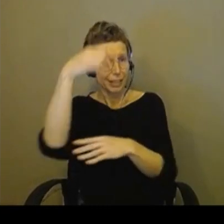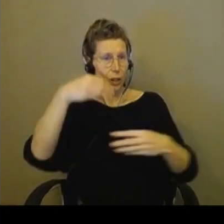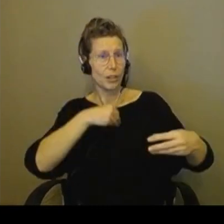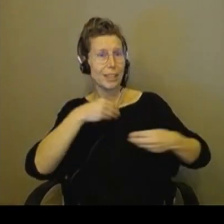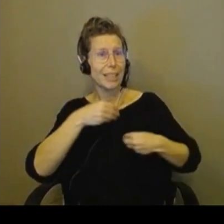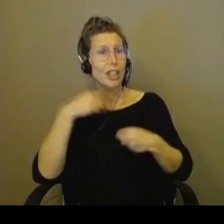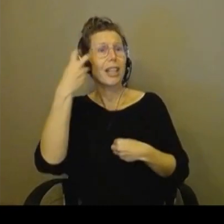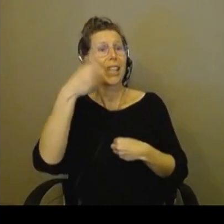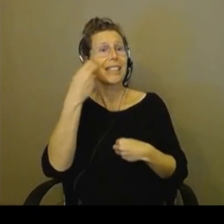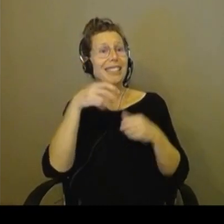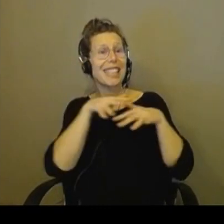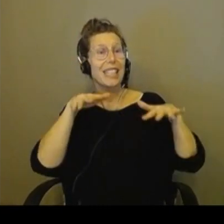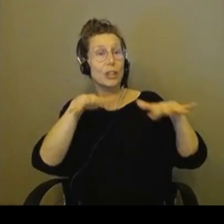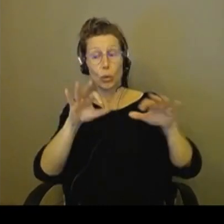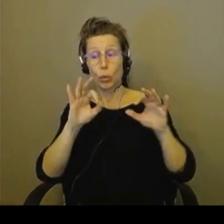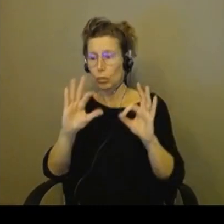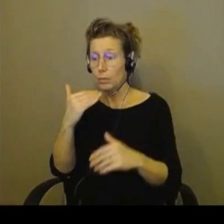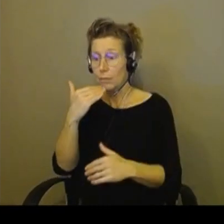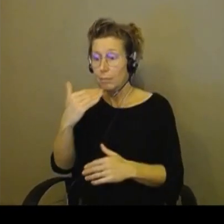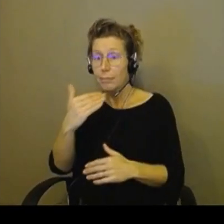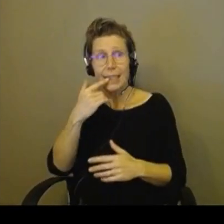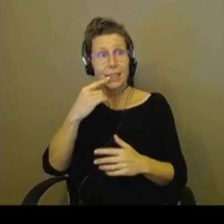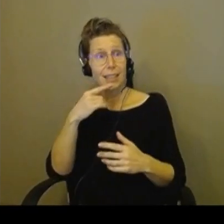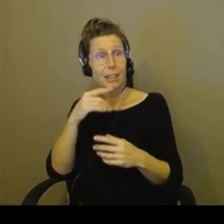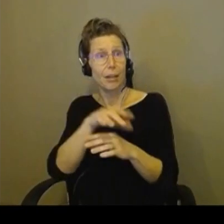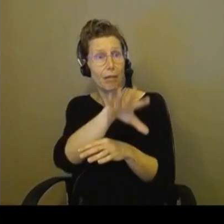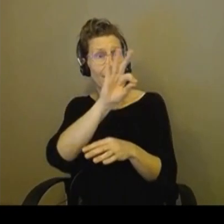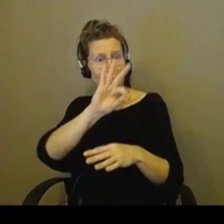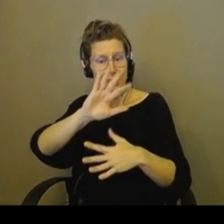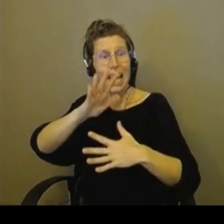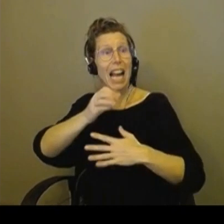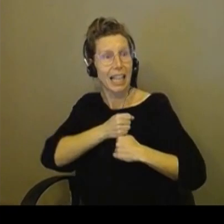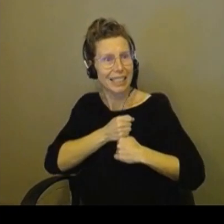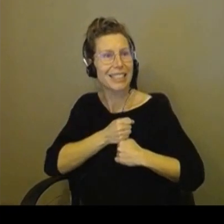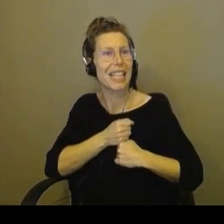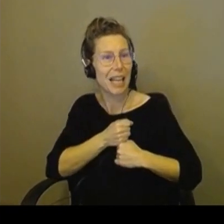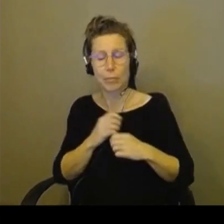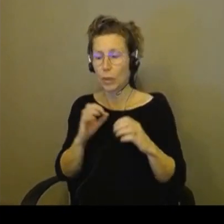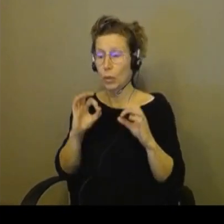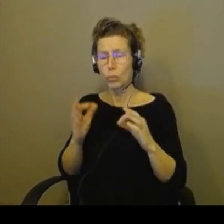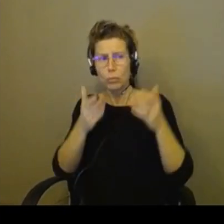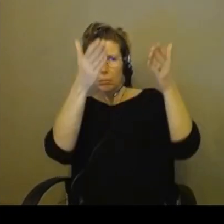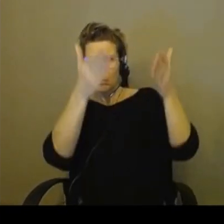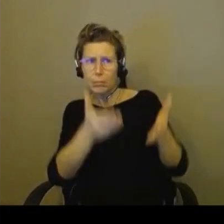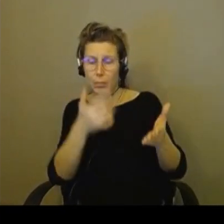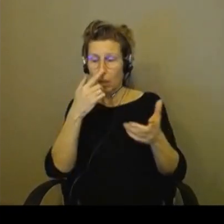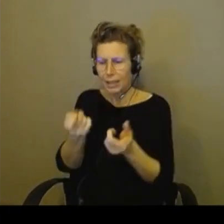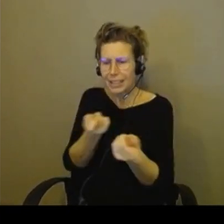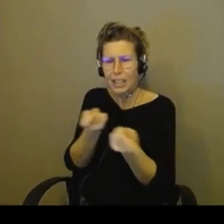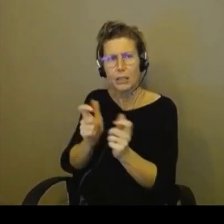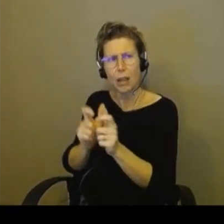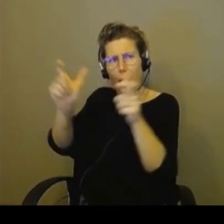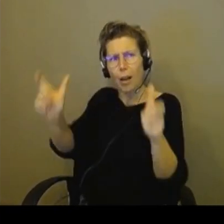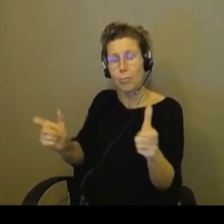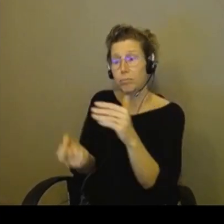d'avoir accepté cette invitation qu'on vous a fait parvenir. Vous dirigez une entreprise assez particulière, puisque